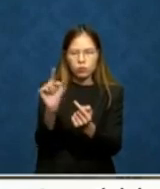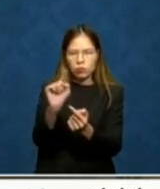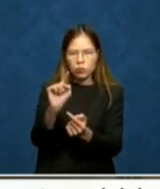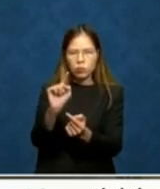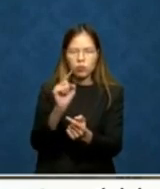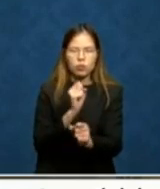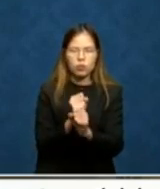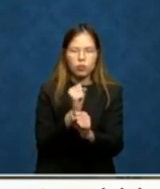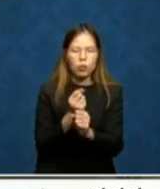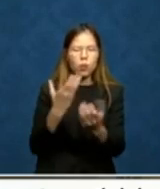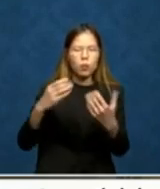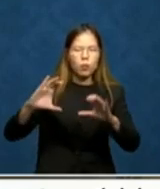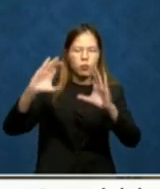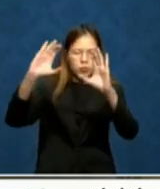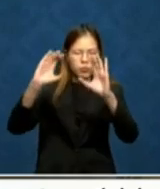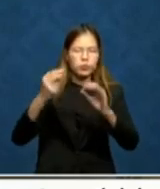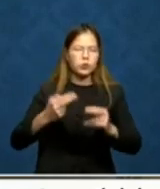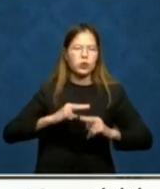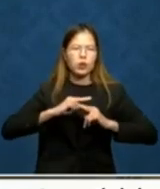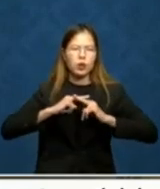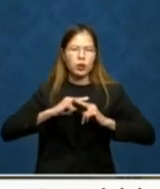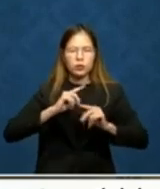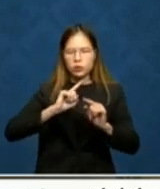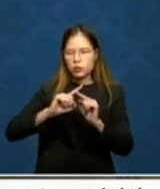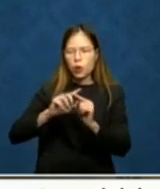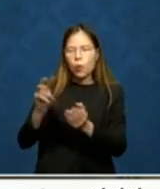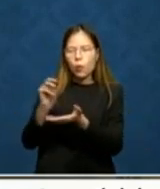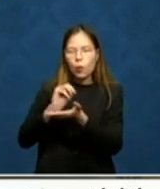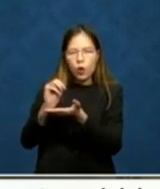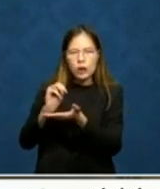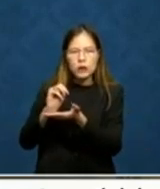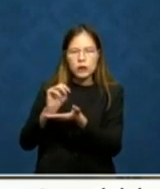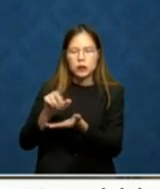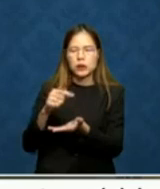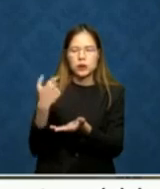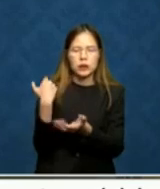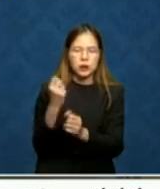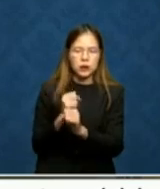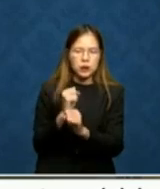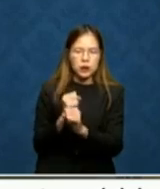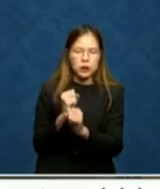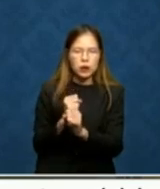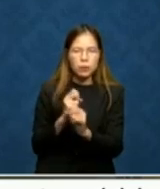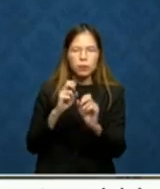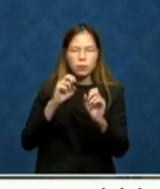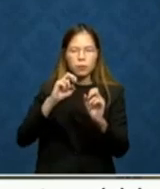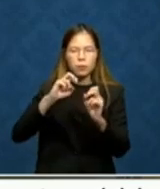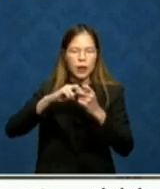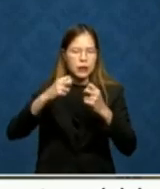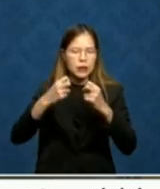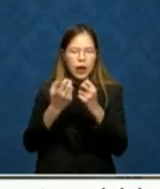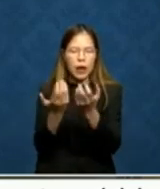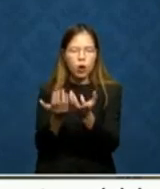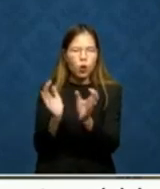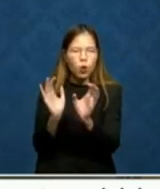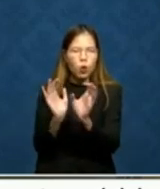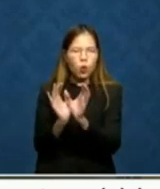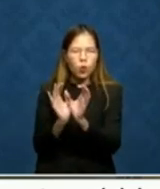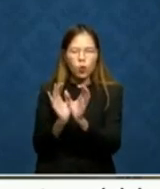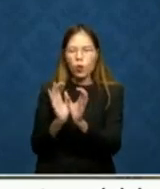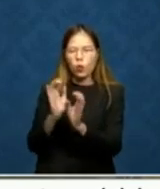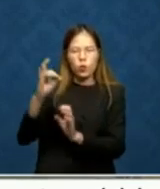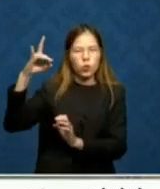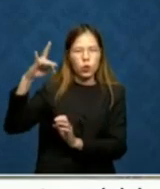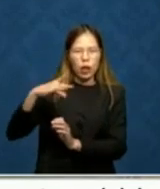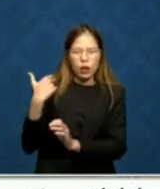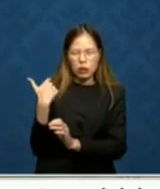ยงานรัฐองค์กรเอกชนมูลนิธิก่อนที่จะเกิดเคสการใช้ความรุนแรงในระหว่างคู่สมรสนั้น